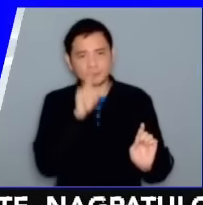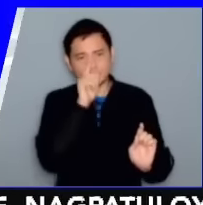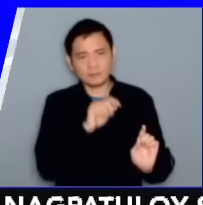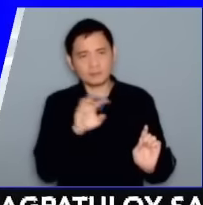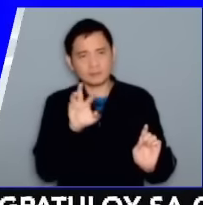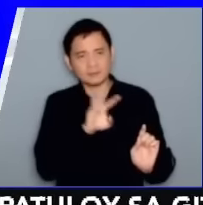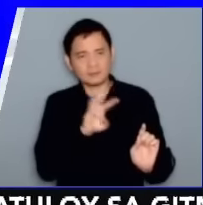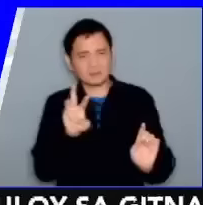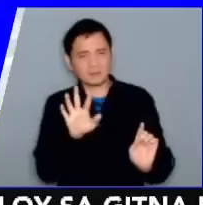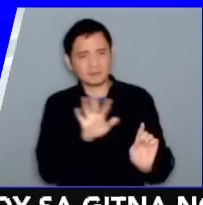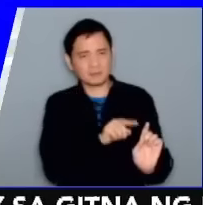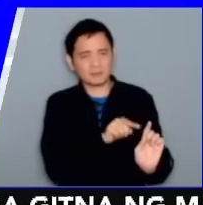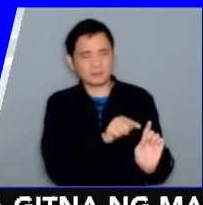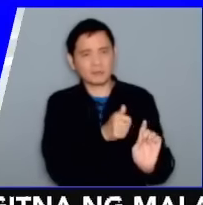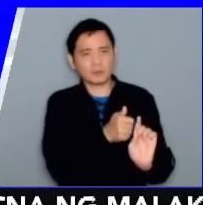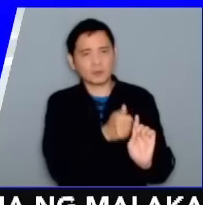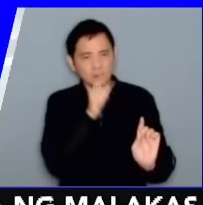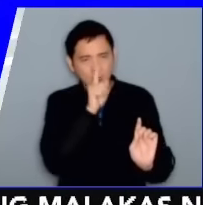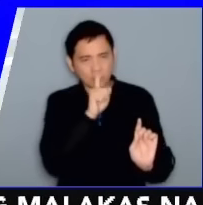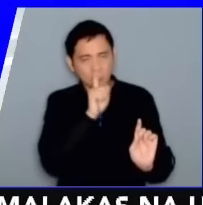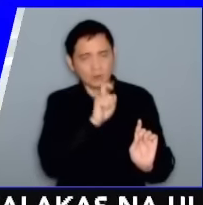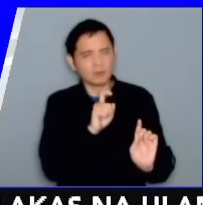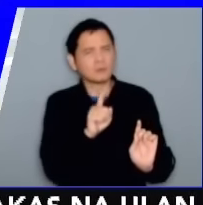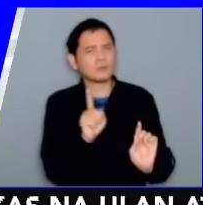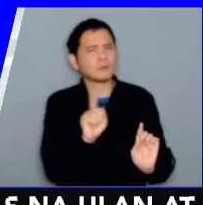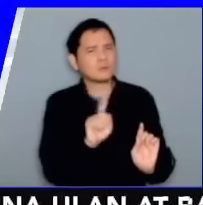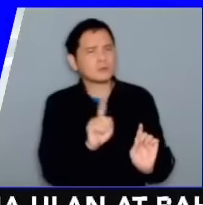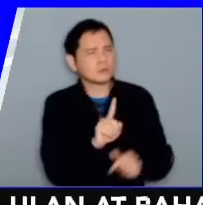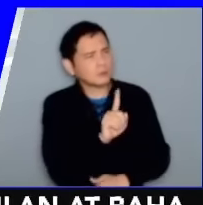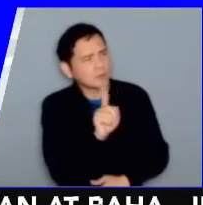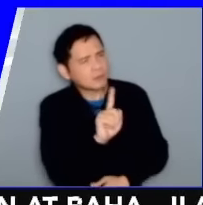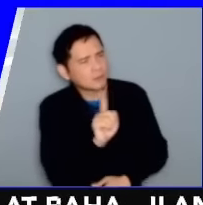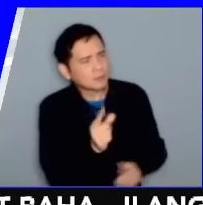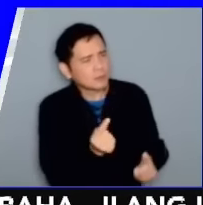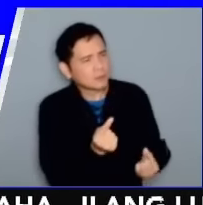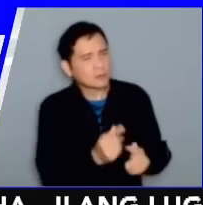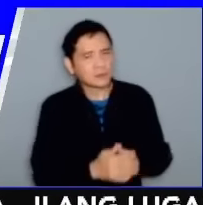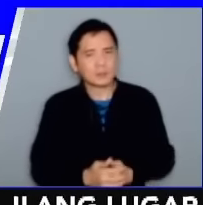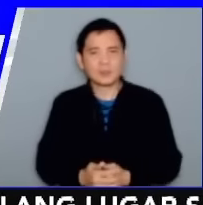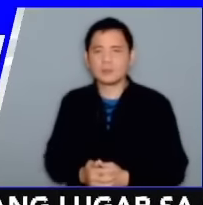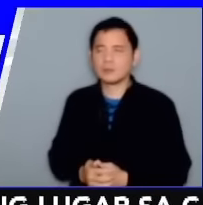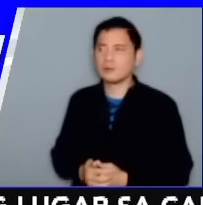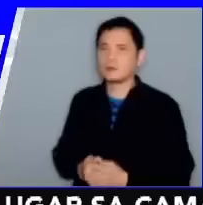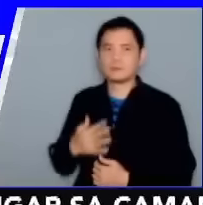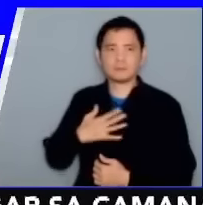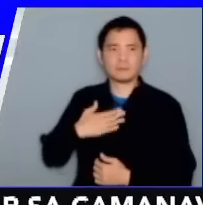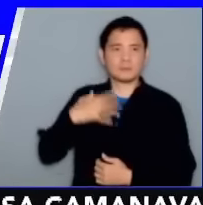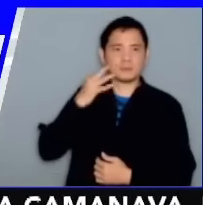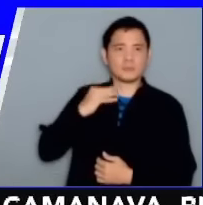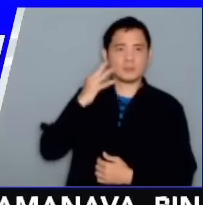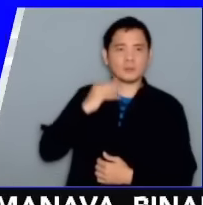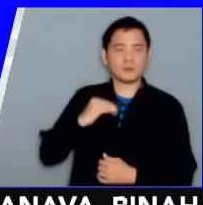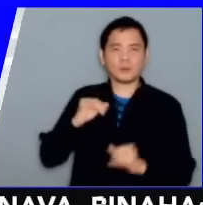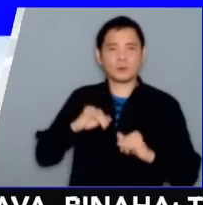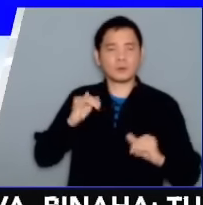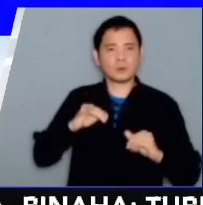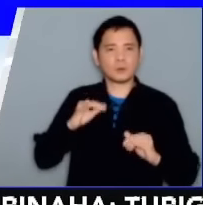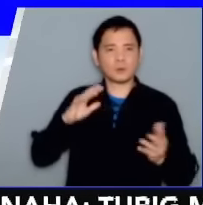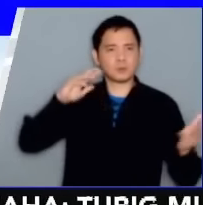nung baha Ngayon ko na po naano po ito na-experience na ganito katindi paang bah